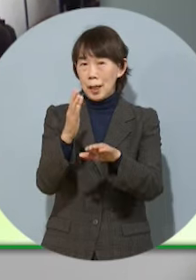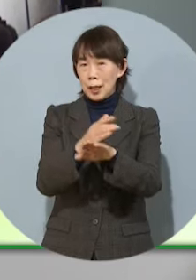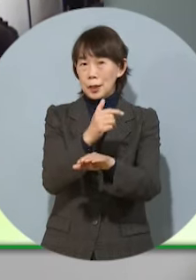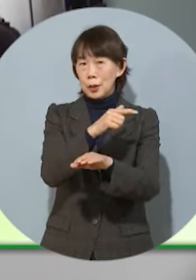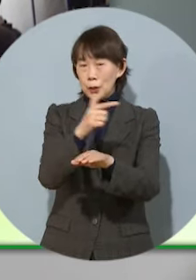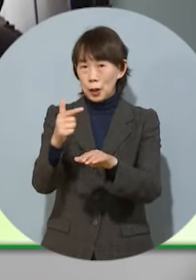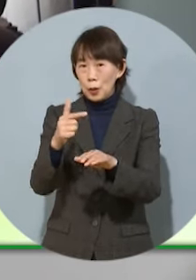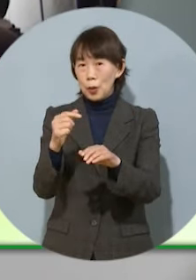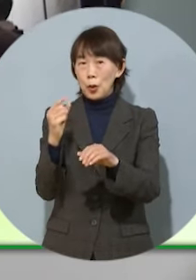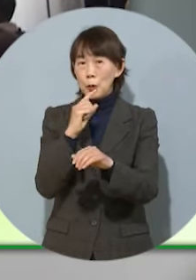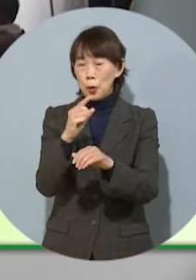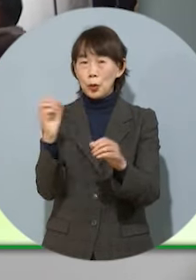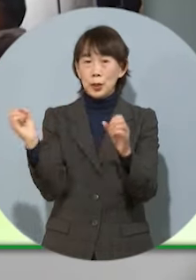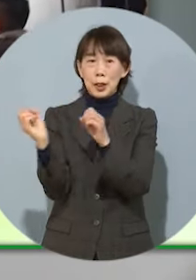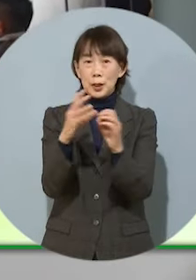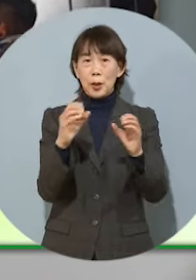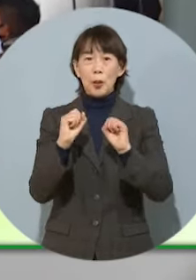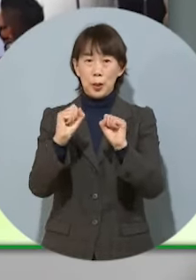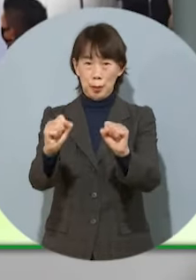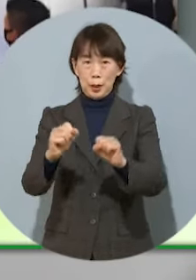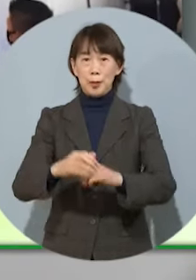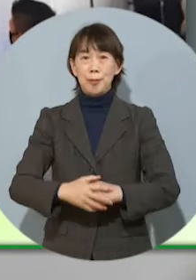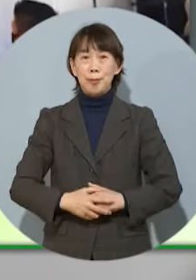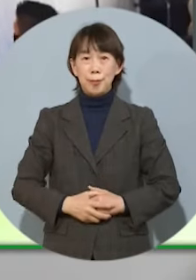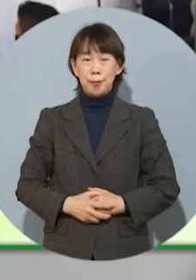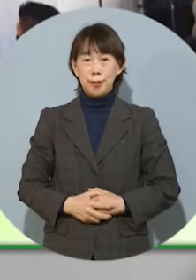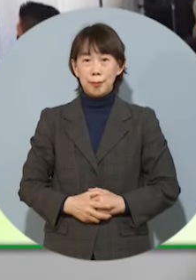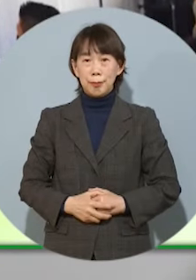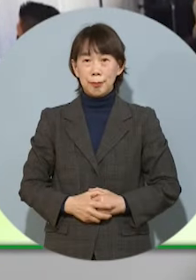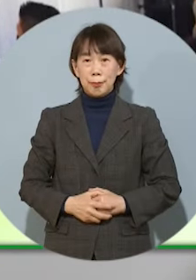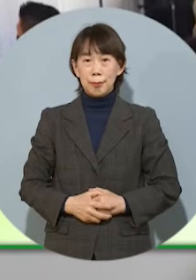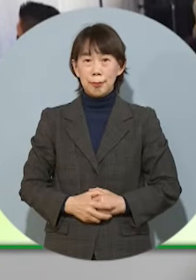によるトークセッションなどが行われます。